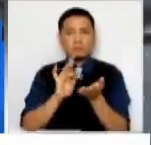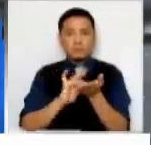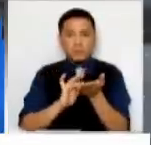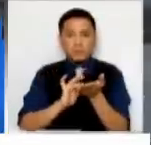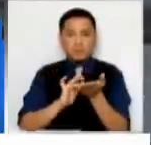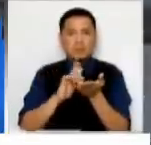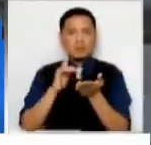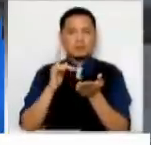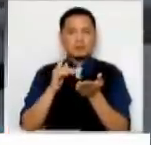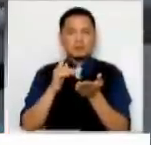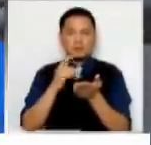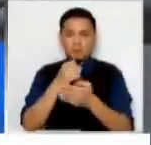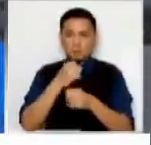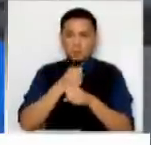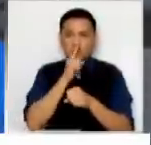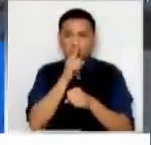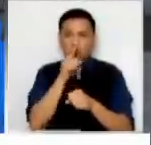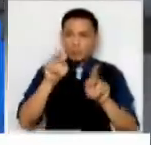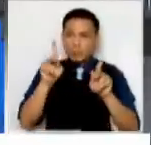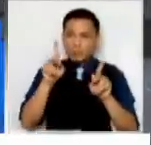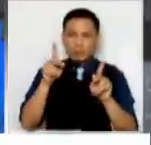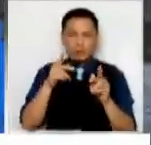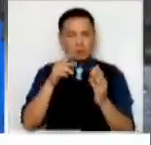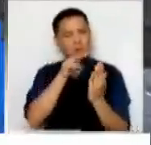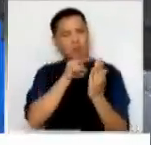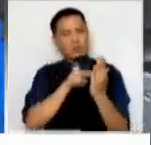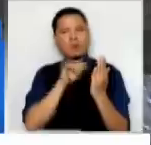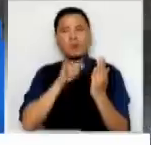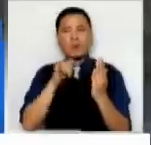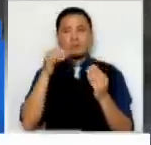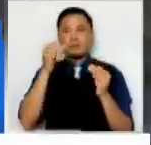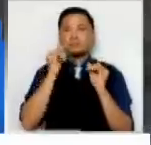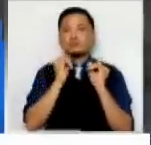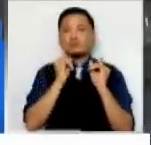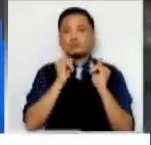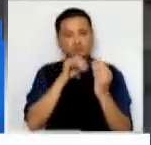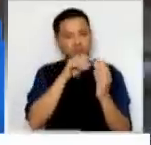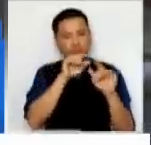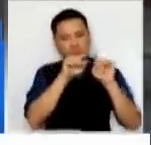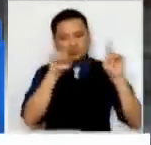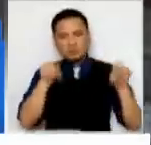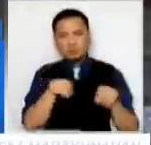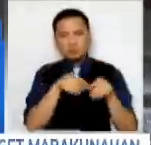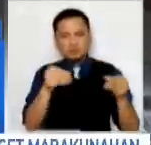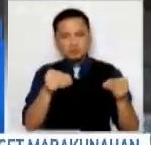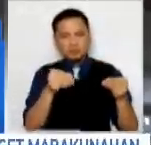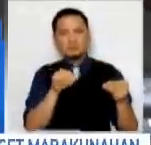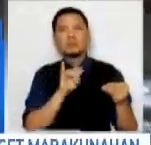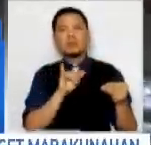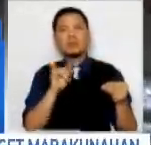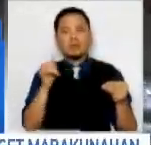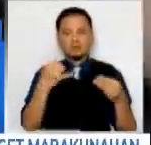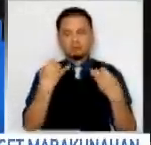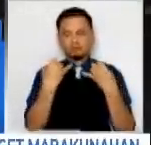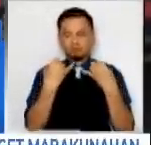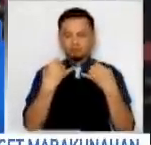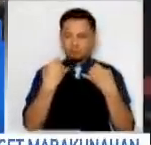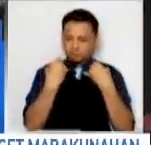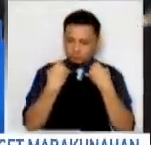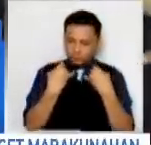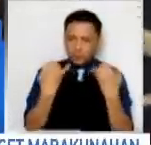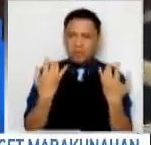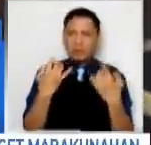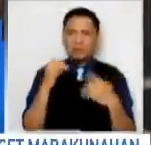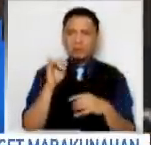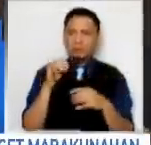mga kababayan. Meron na rin yung link ito sa transport system at link din sa navigation system ng local government. So